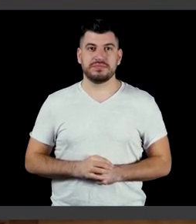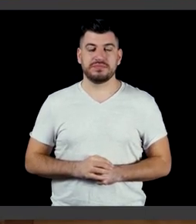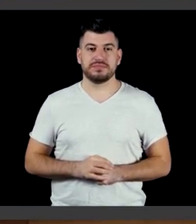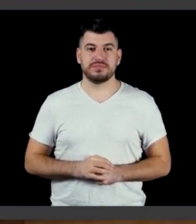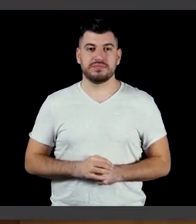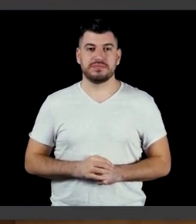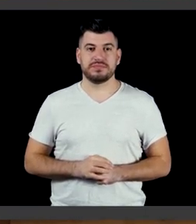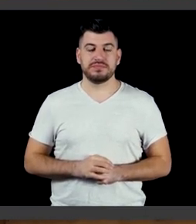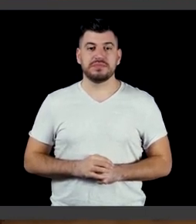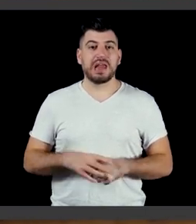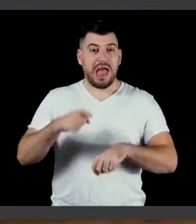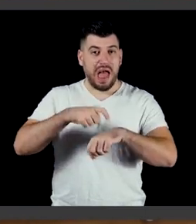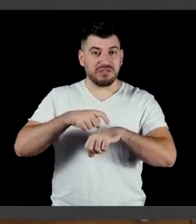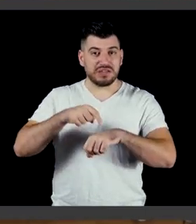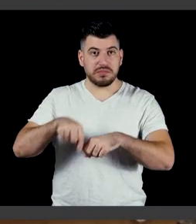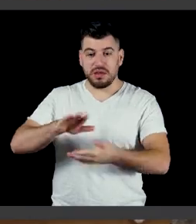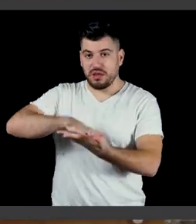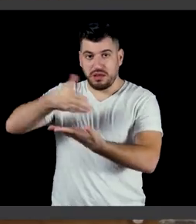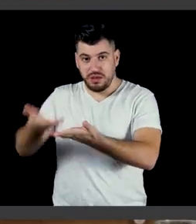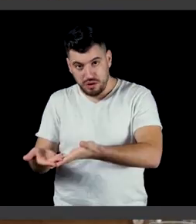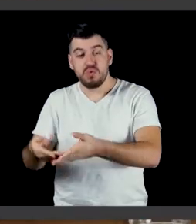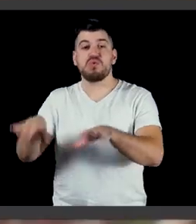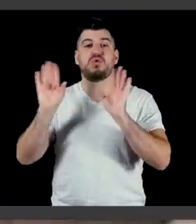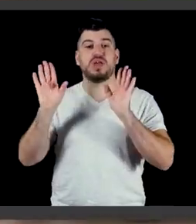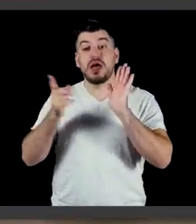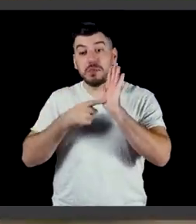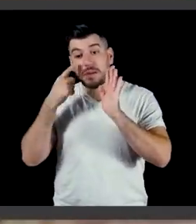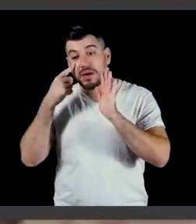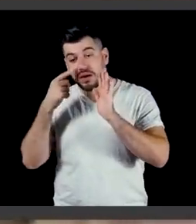Τώρα, δεν γυρνάω εφόσον δεν είναι έτοιμα από τη μία πλευρά.